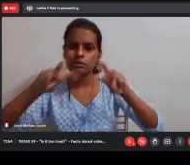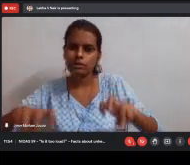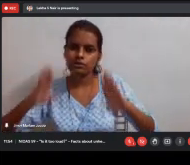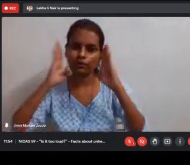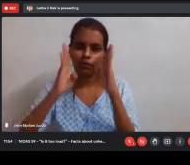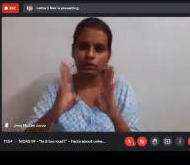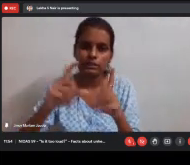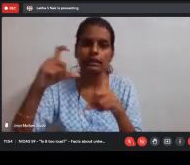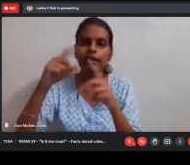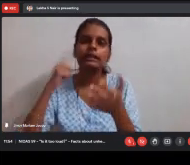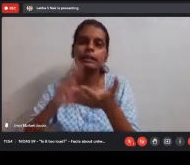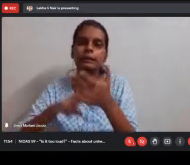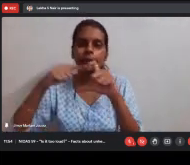പല